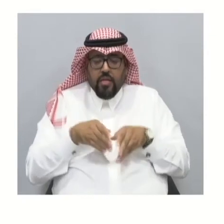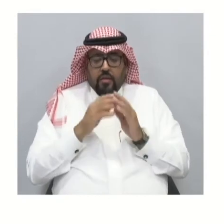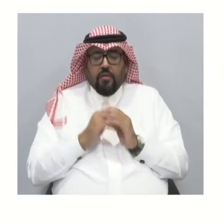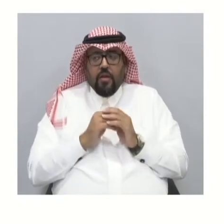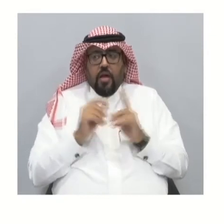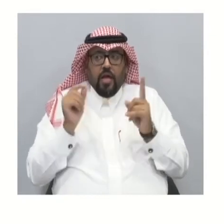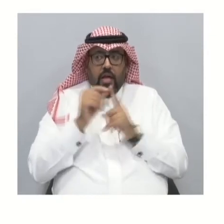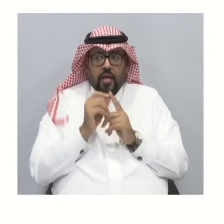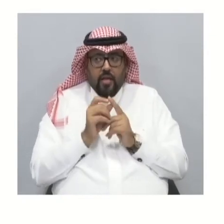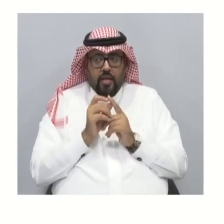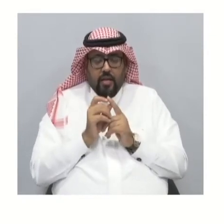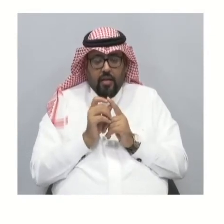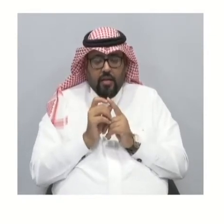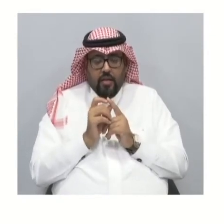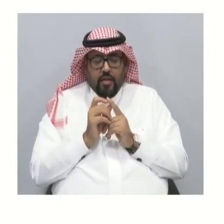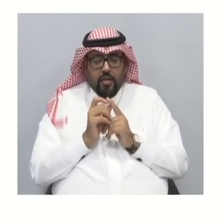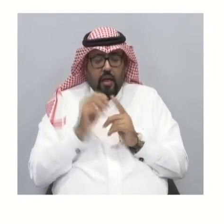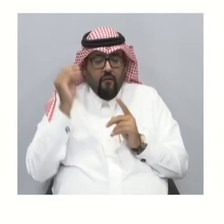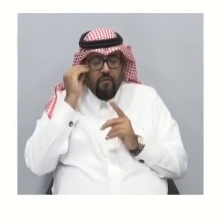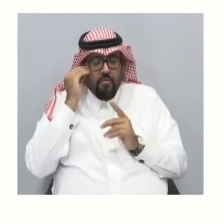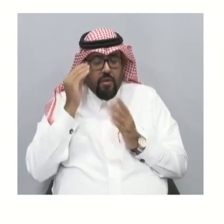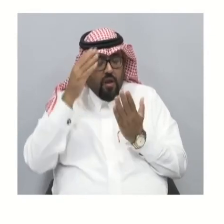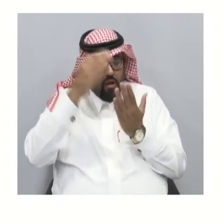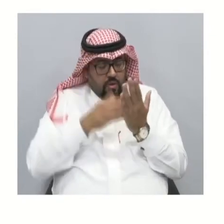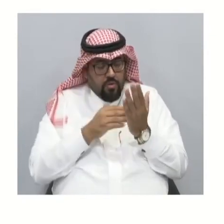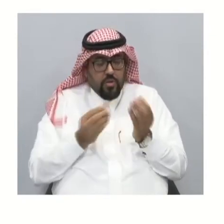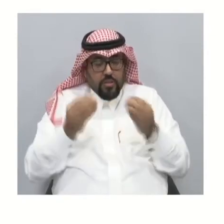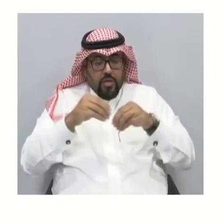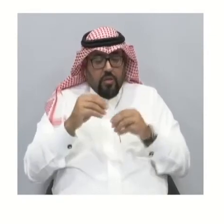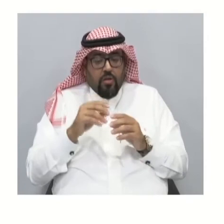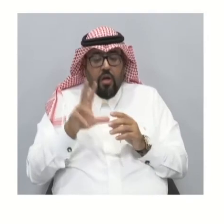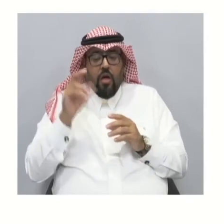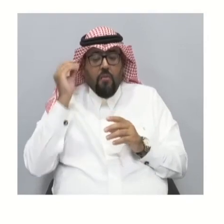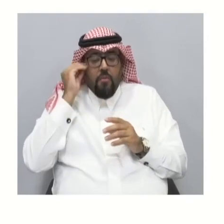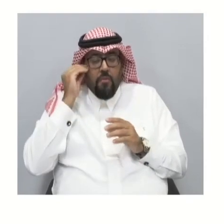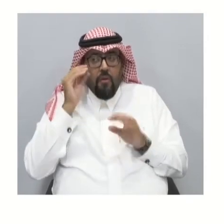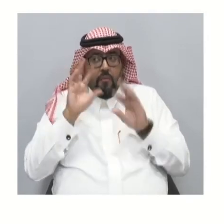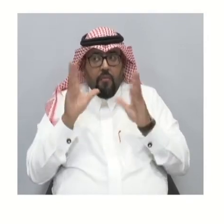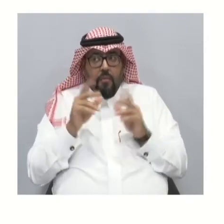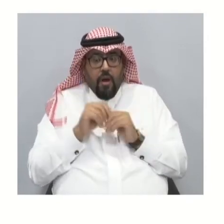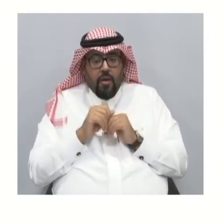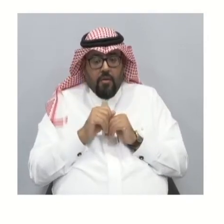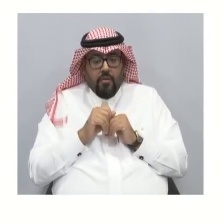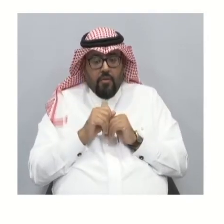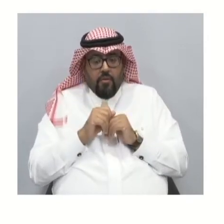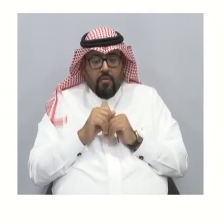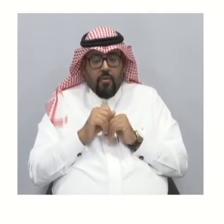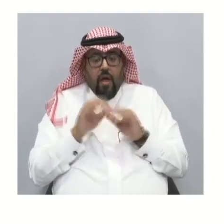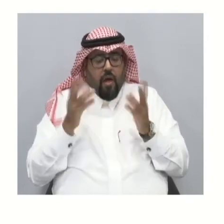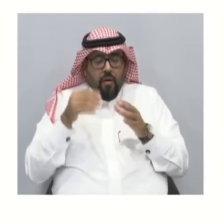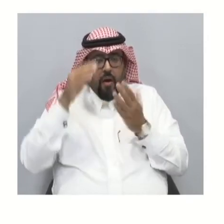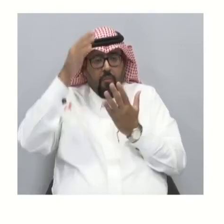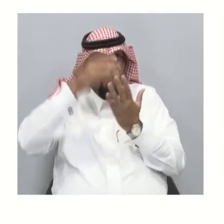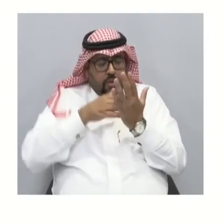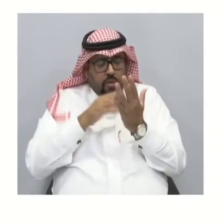تهدف، يعني هي الطريقة التي تهدف إلى فهم النص واستيعاب محتواه. هذه هي تهدف إلى فهم النص واستيعاب، بمعنى أن كيف هي